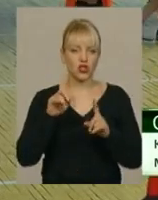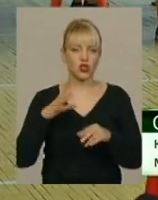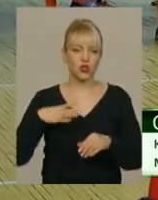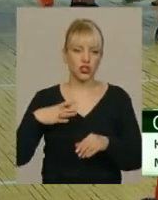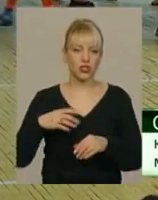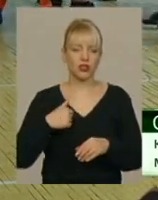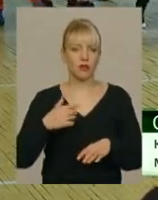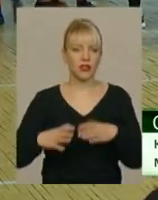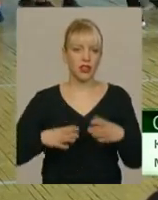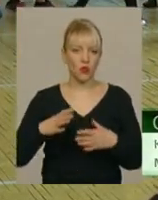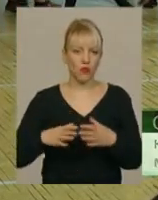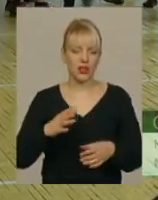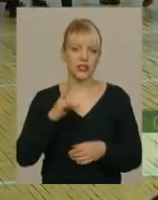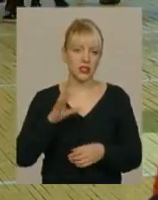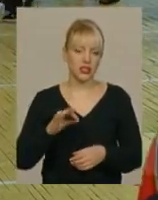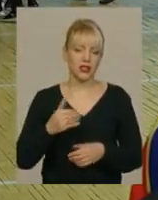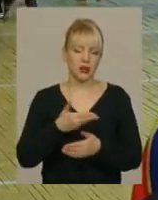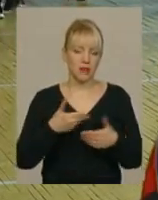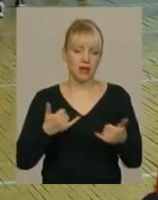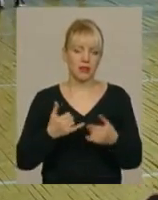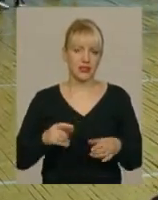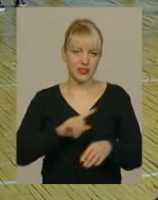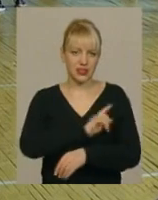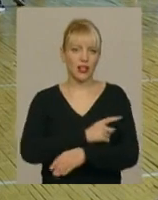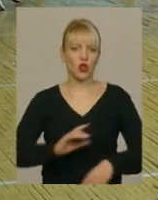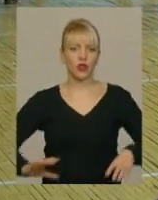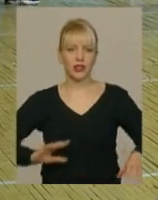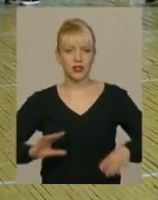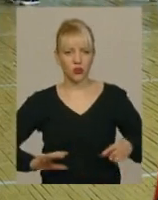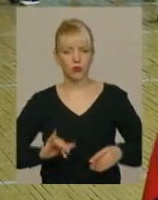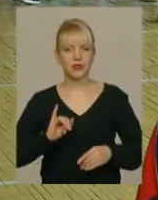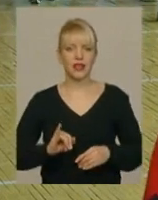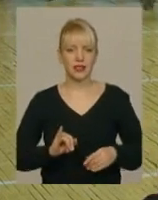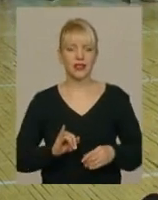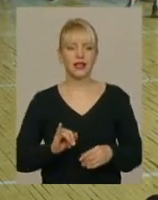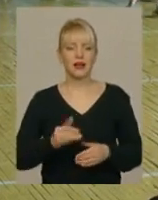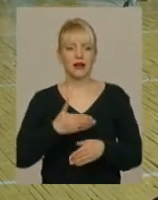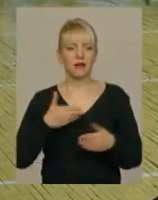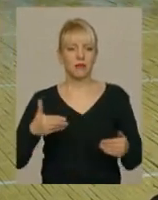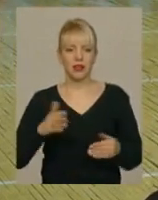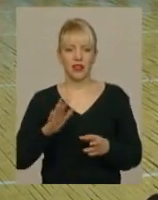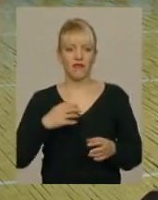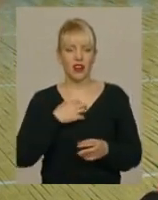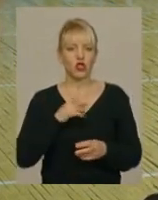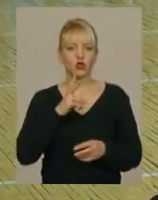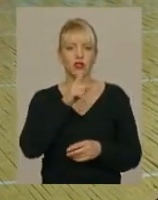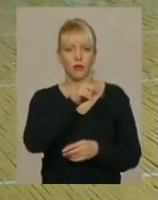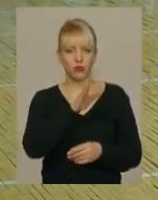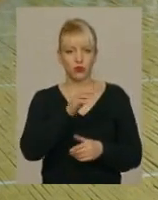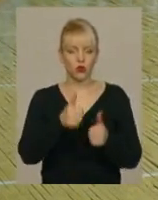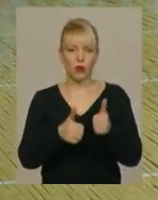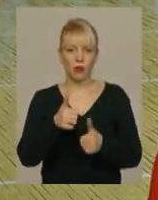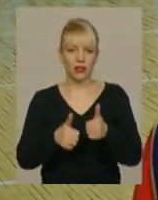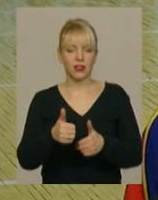тренувалися, але зараз ми теж дуже серйозно тренуємось, і не важливо, які там будуть суперники, ми